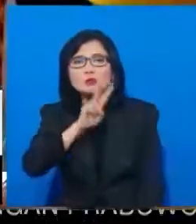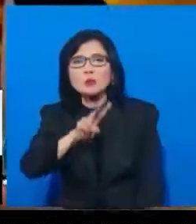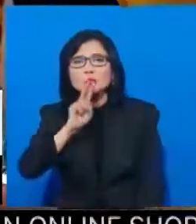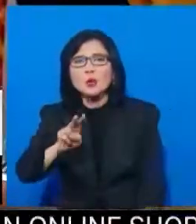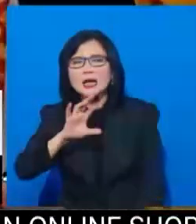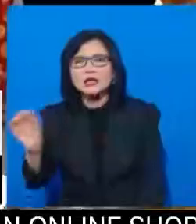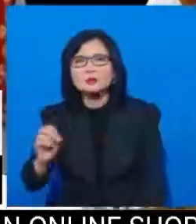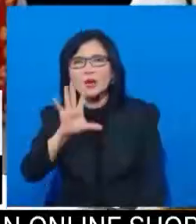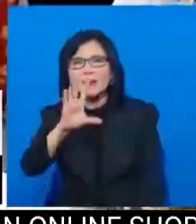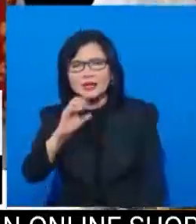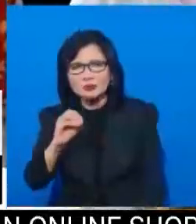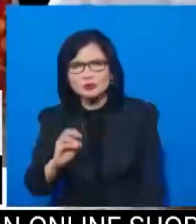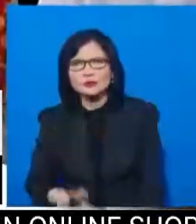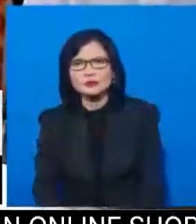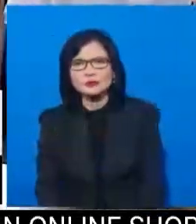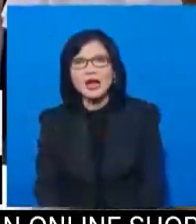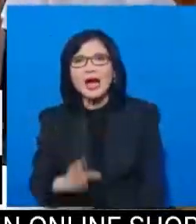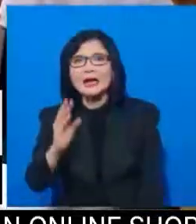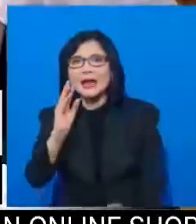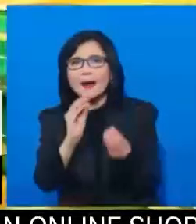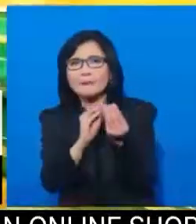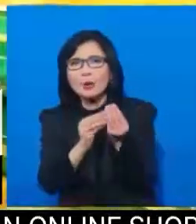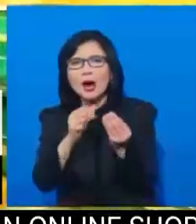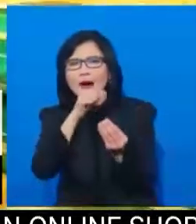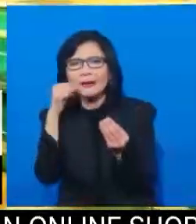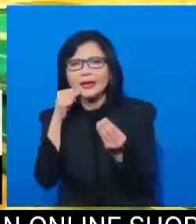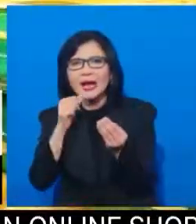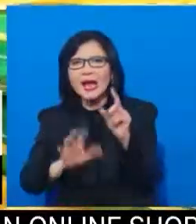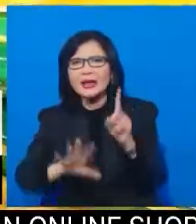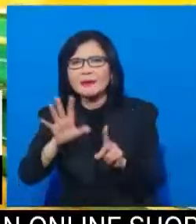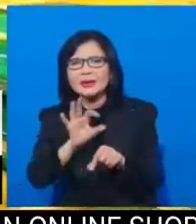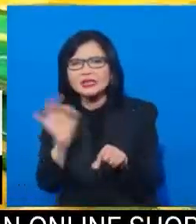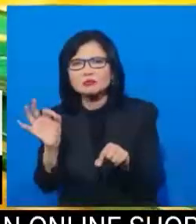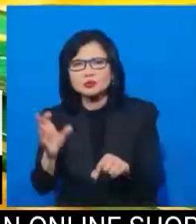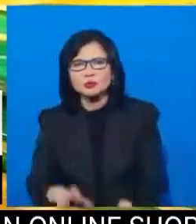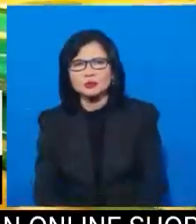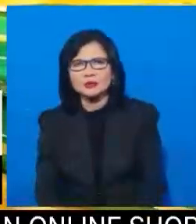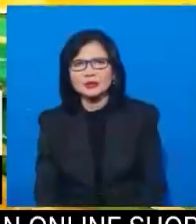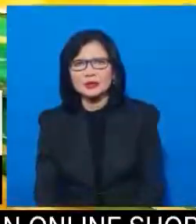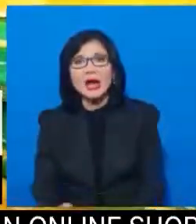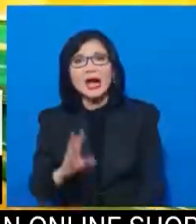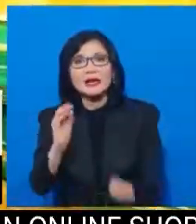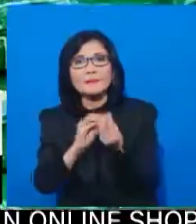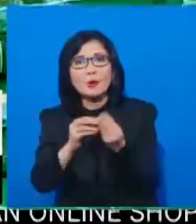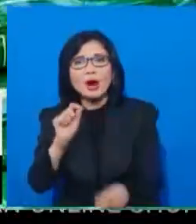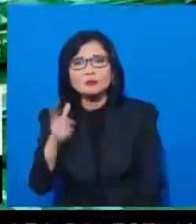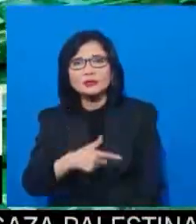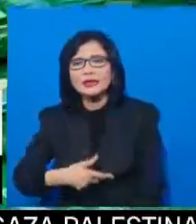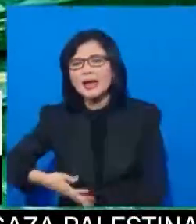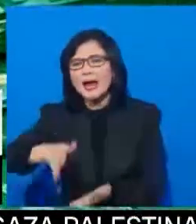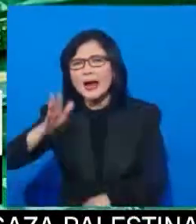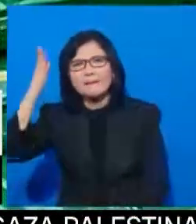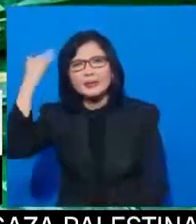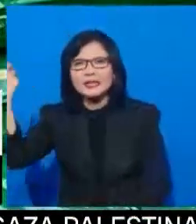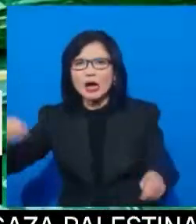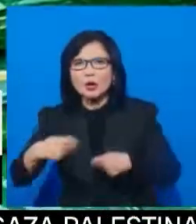Rp22.500 per kilogram dan juga ada bawang merah di kisaran Rp15.000. Selainnya juga ada bawang putih, minyak goreng hingga